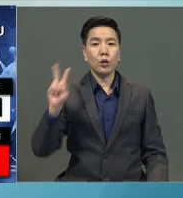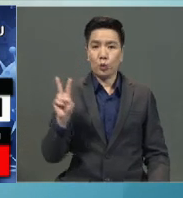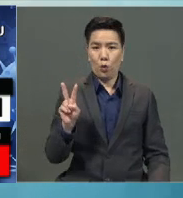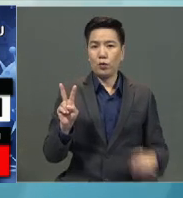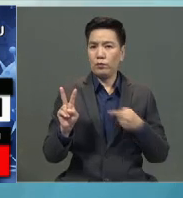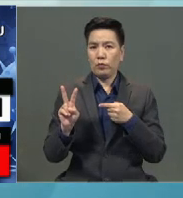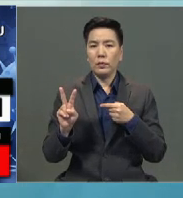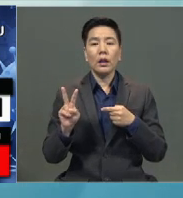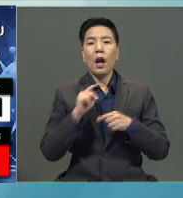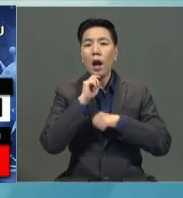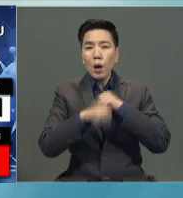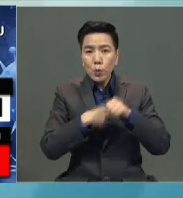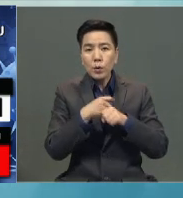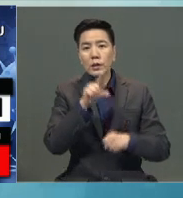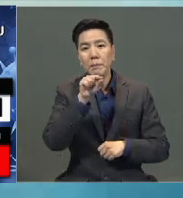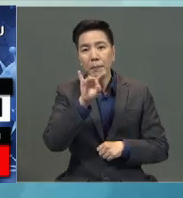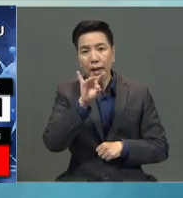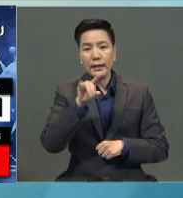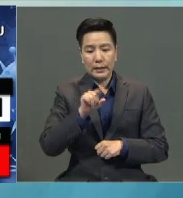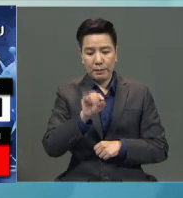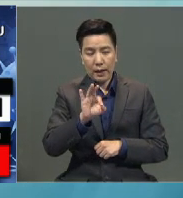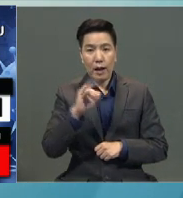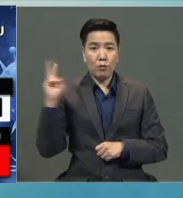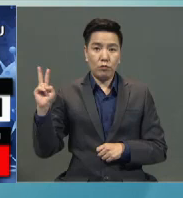รายเป็นผู้ชายต้องครุคำคู่นะครับ 28ปีกับ 29